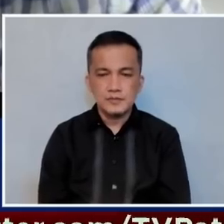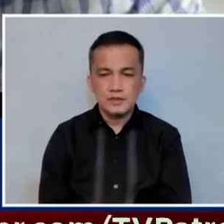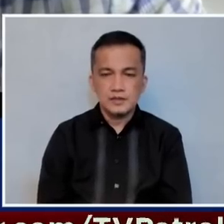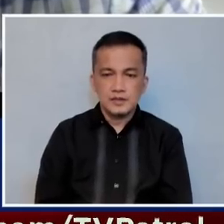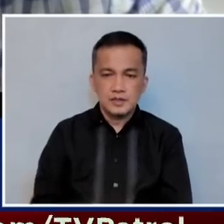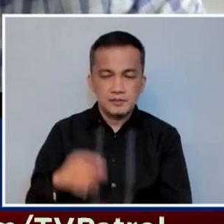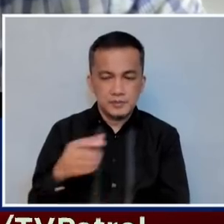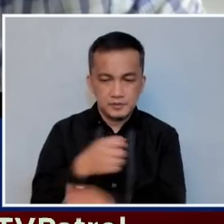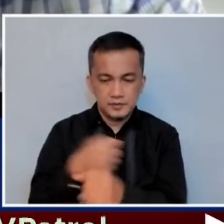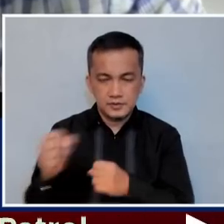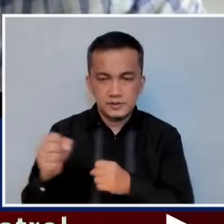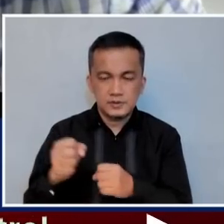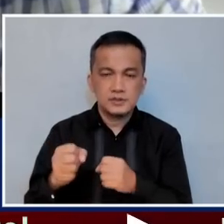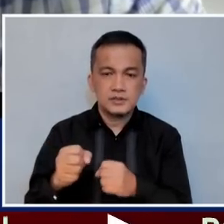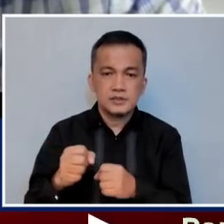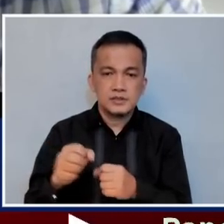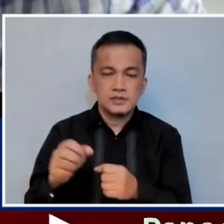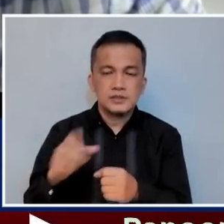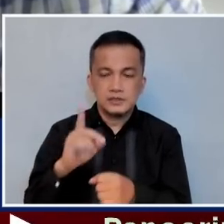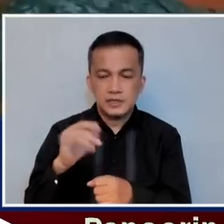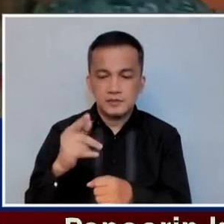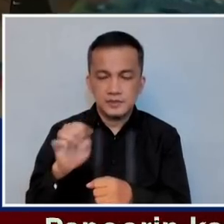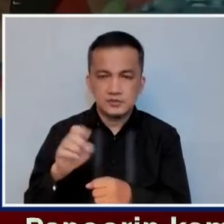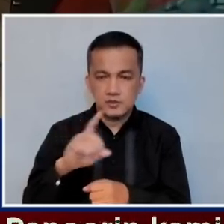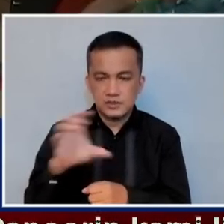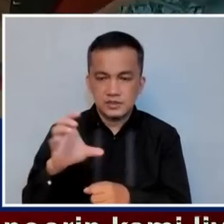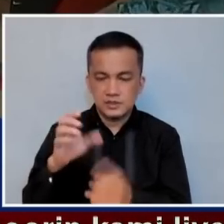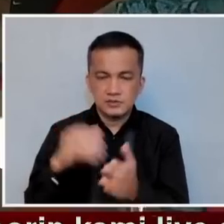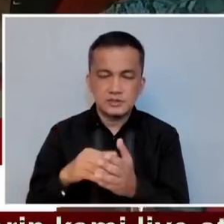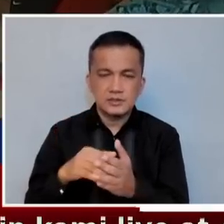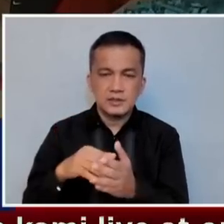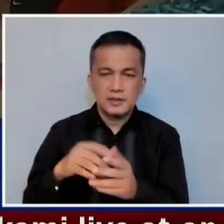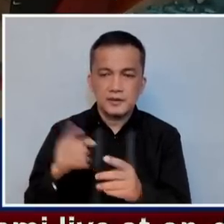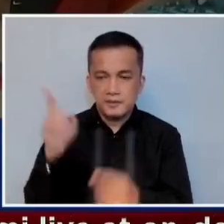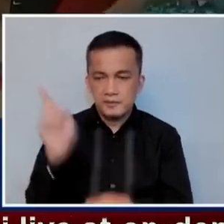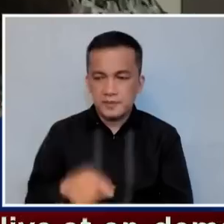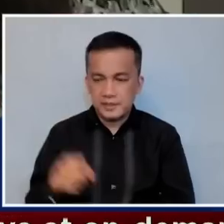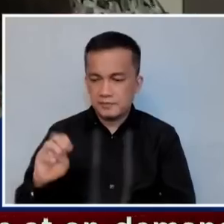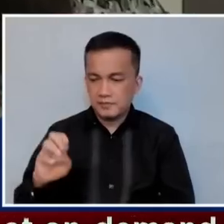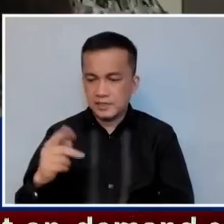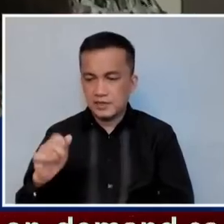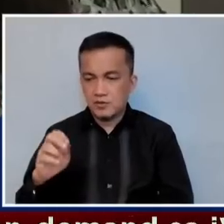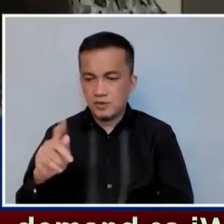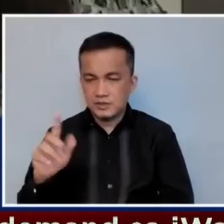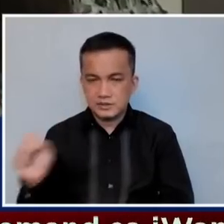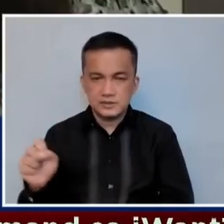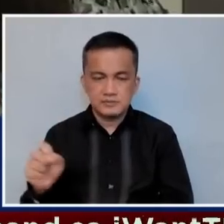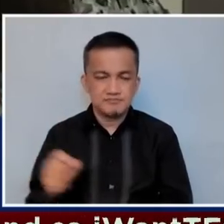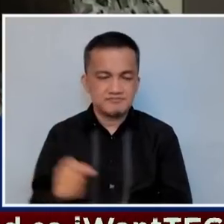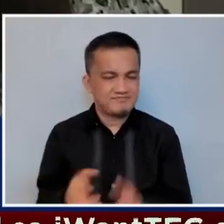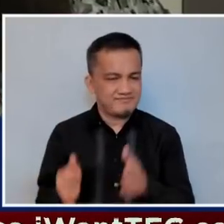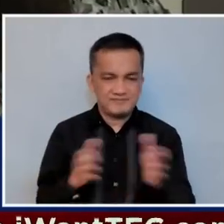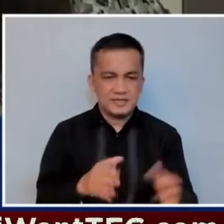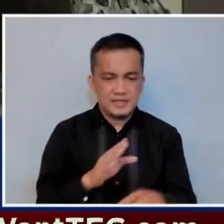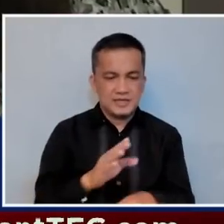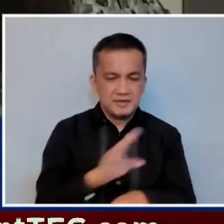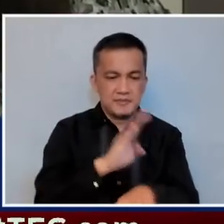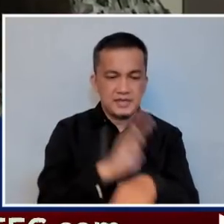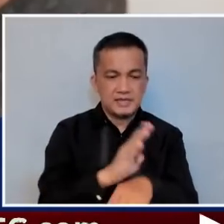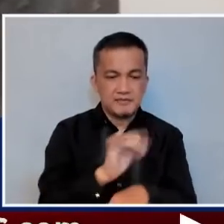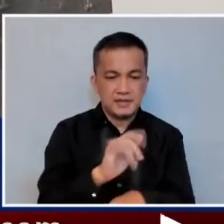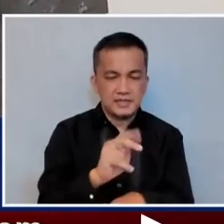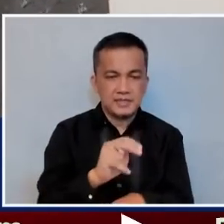na 100,000 naman per megawatt. Pero para sa bayan muna, hindi dapat ipinapasa sa